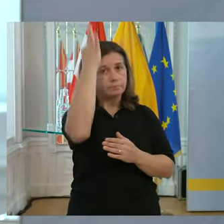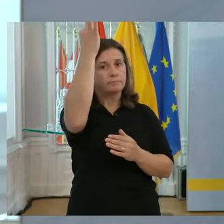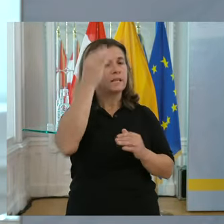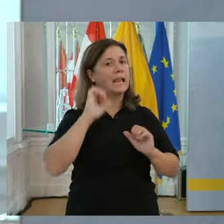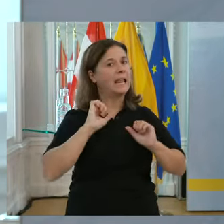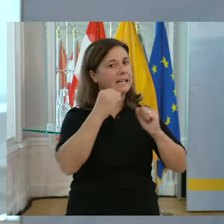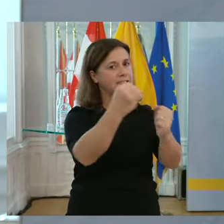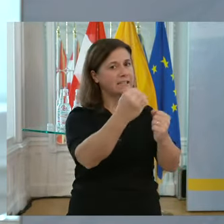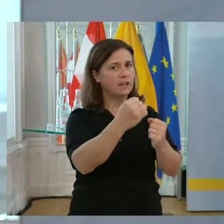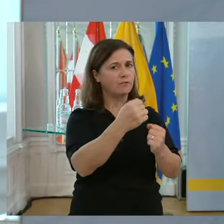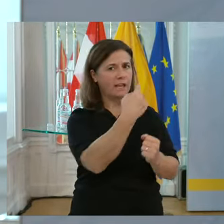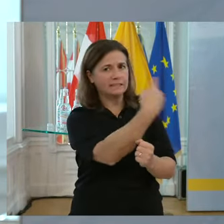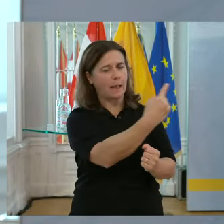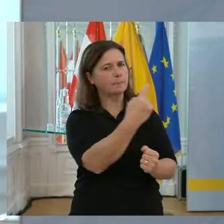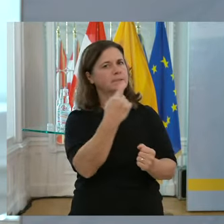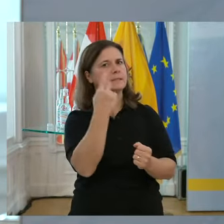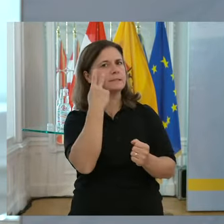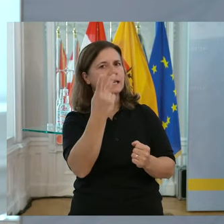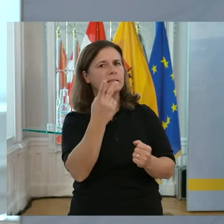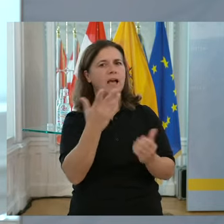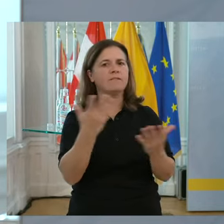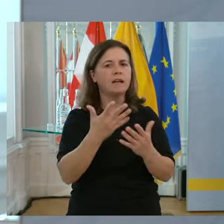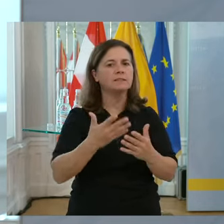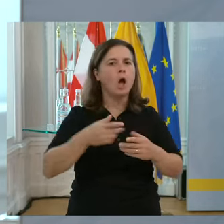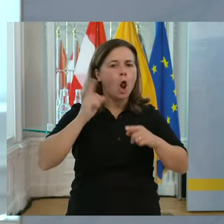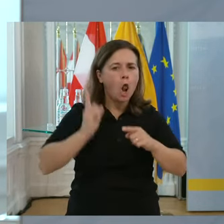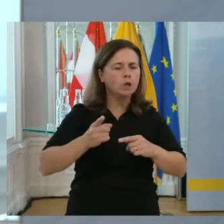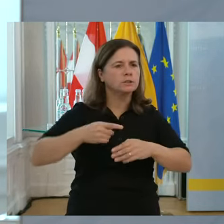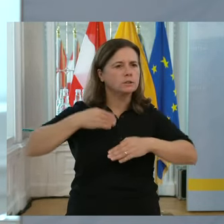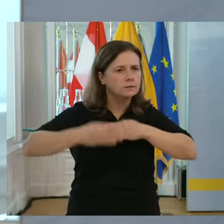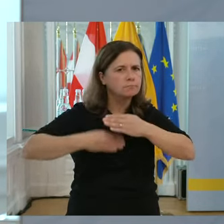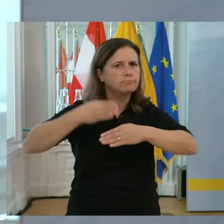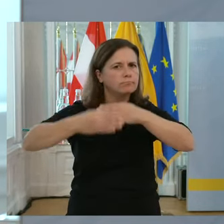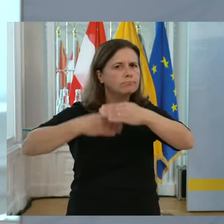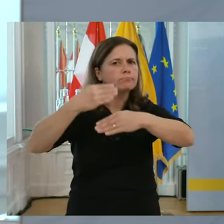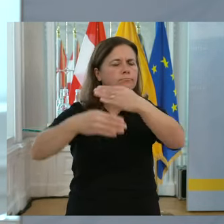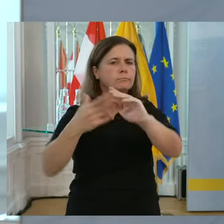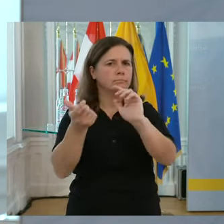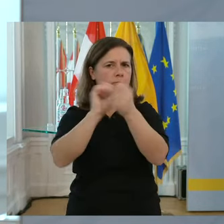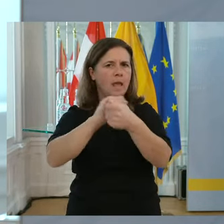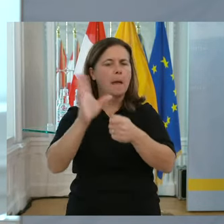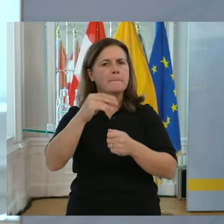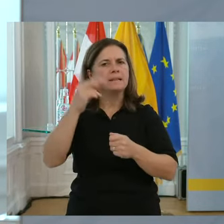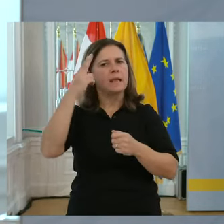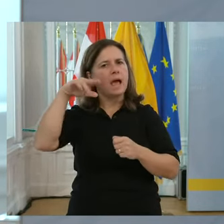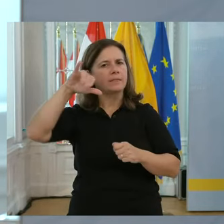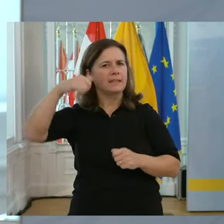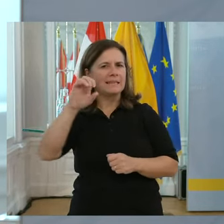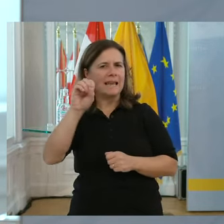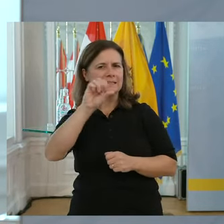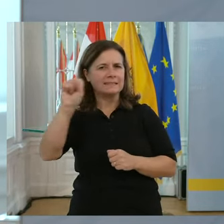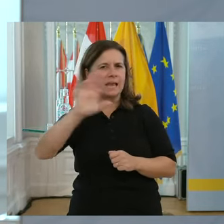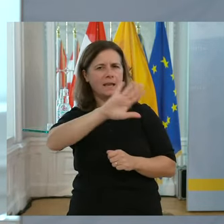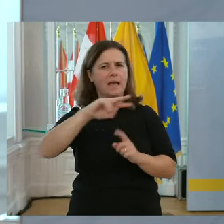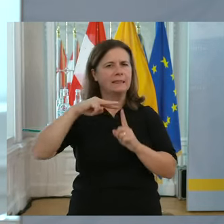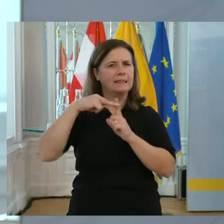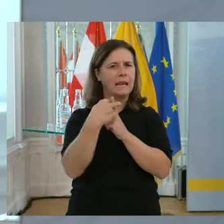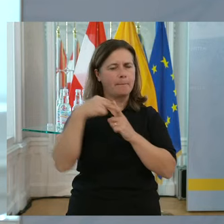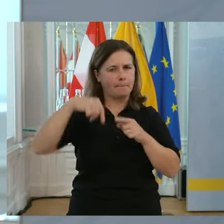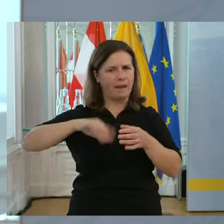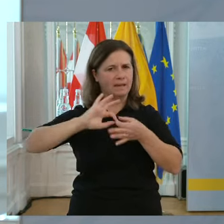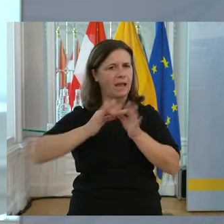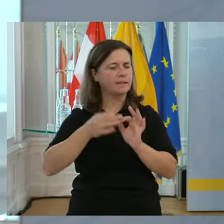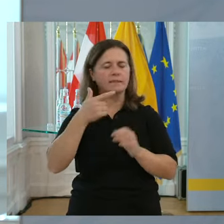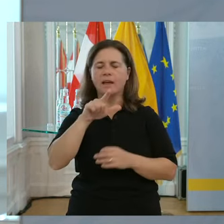sehen, was Sie mit Ihrer Idee losgetreten haben. Und mit Andreas Jesse und seinem Team in Kärnten, weil das darf man ja auch nicht